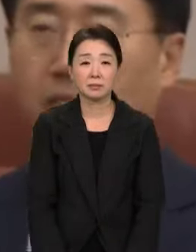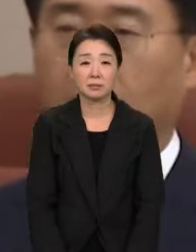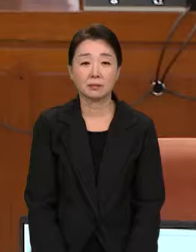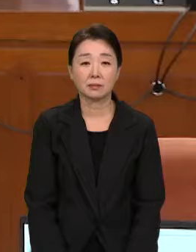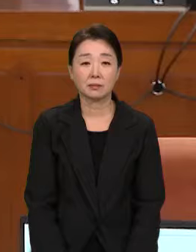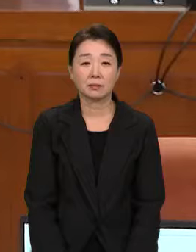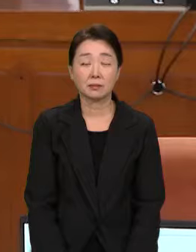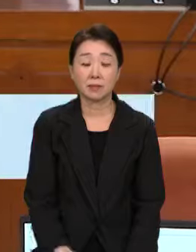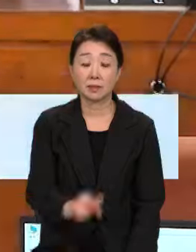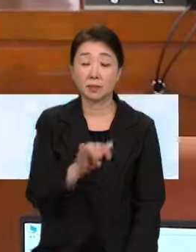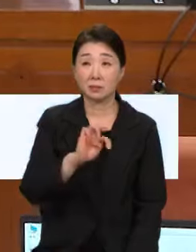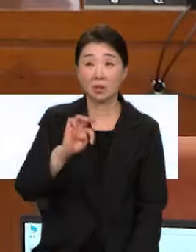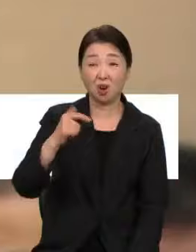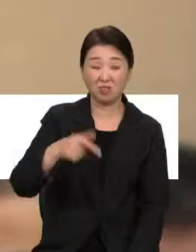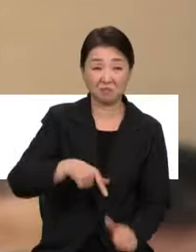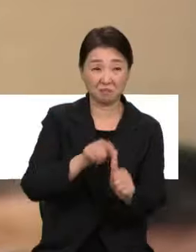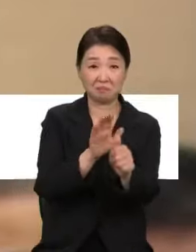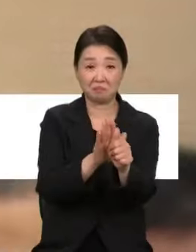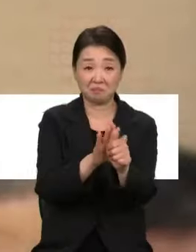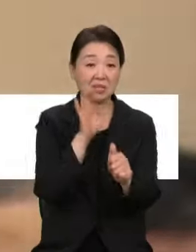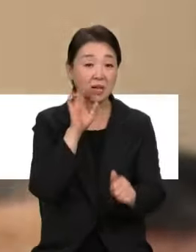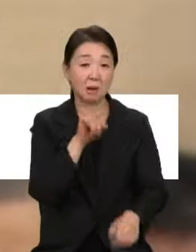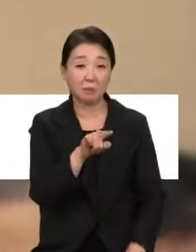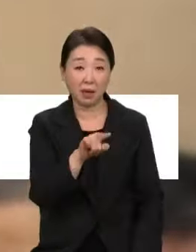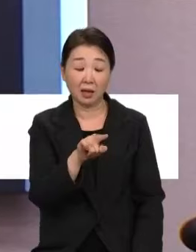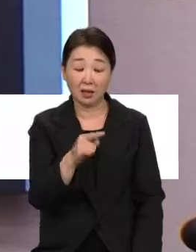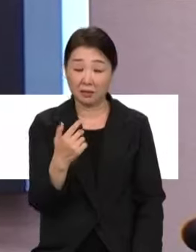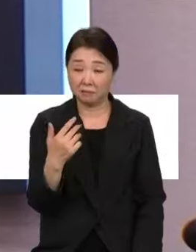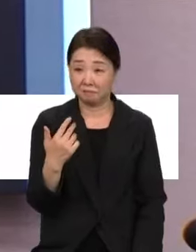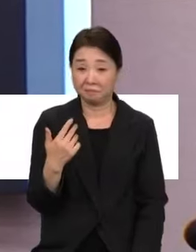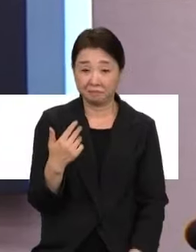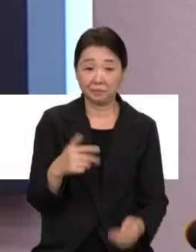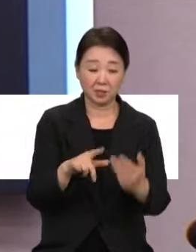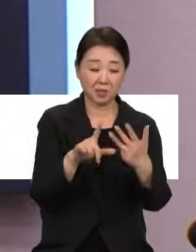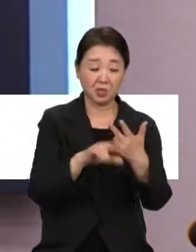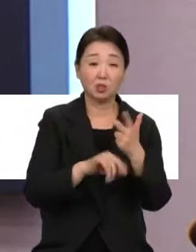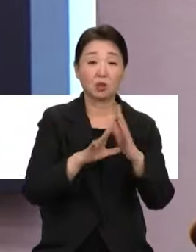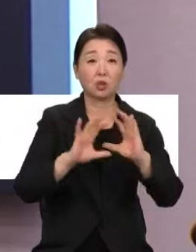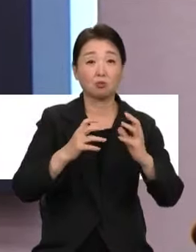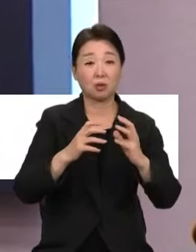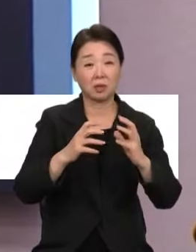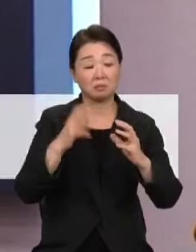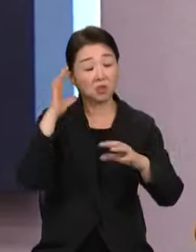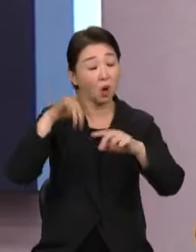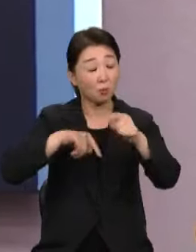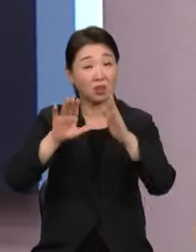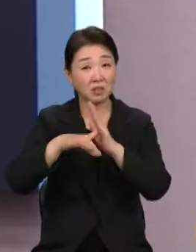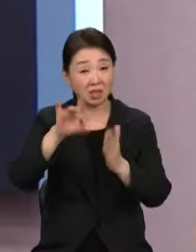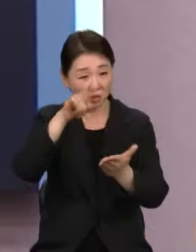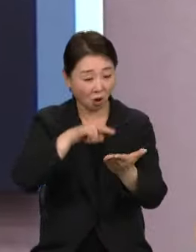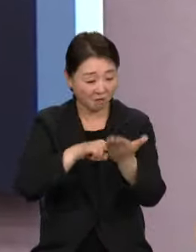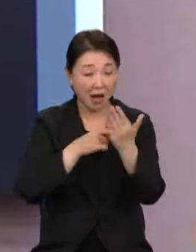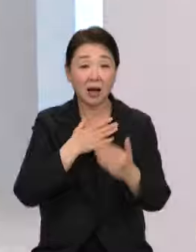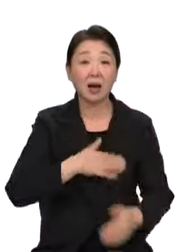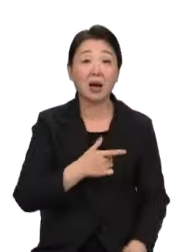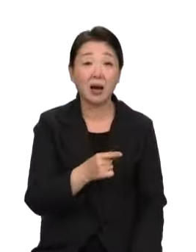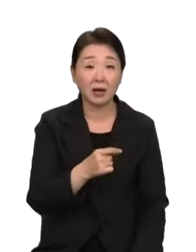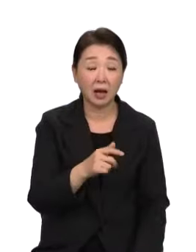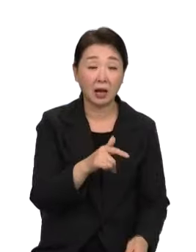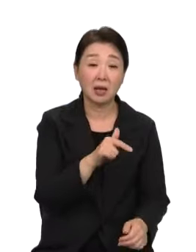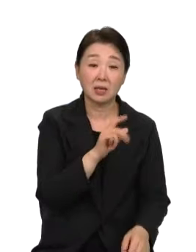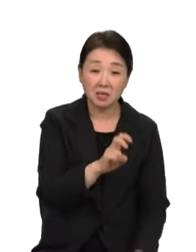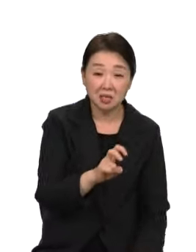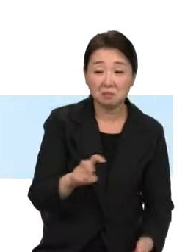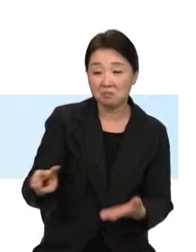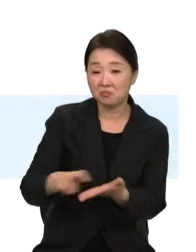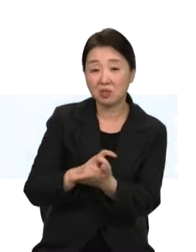이른바 임성근 구명 카페는 지난 7월 국회 청문회에서 처음 존재가 알려졌습니다. 청문회 도중 임 전 사단장과 문자